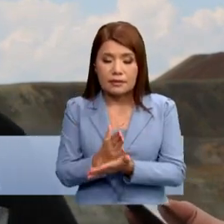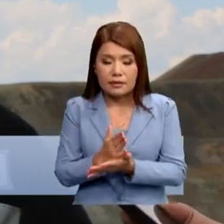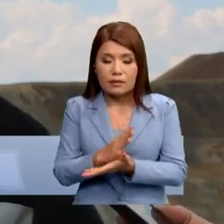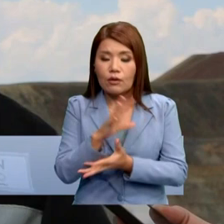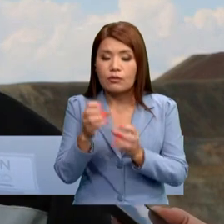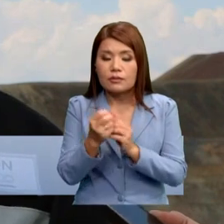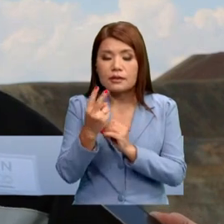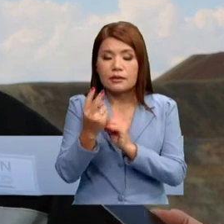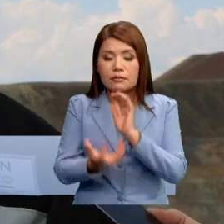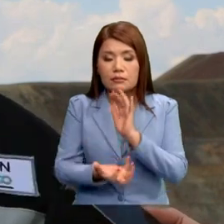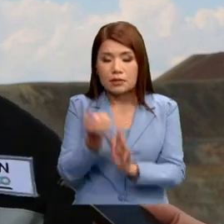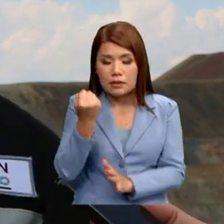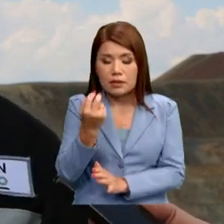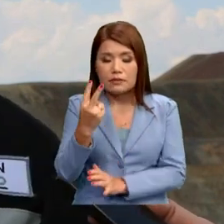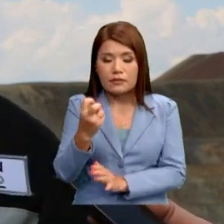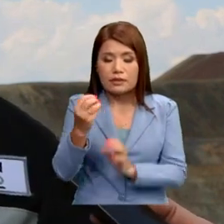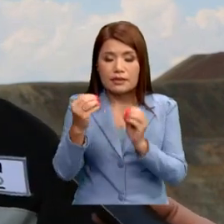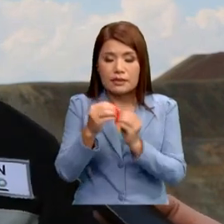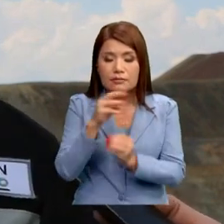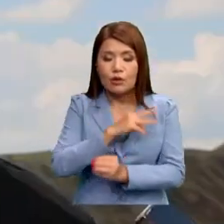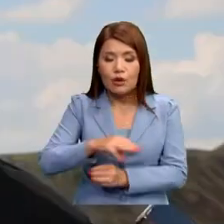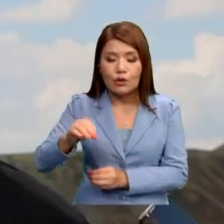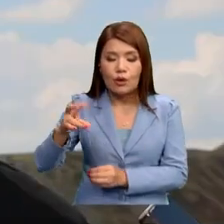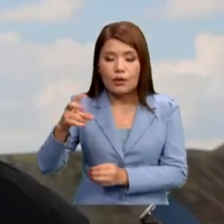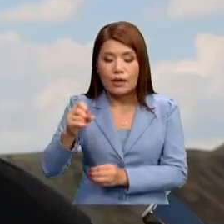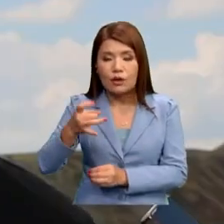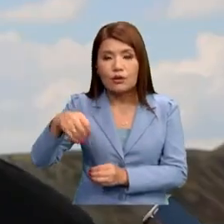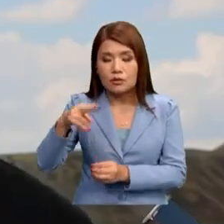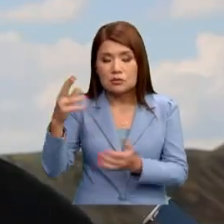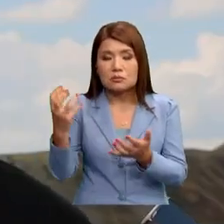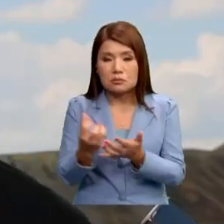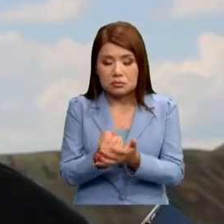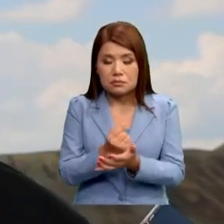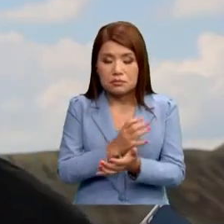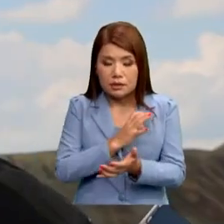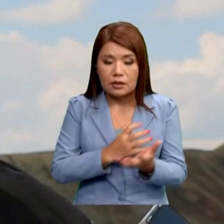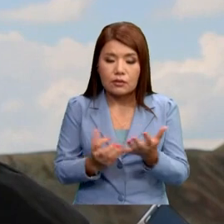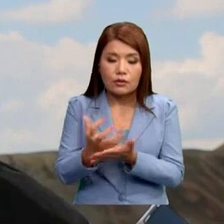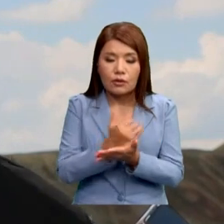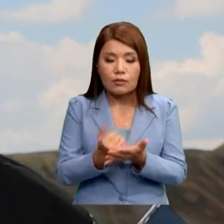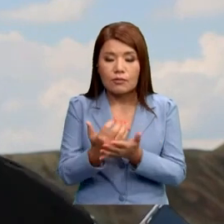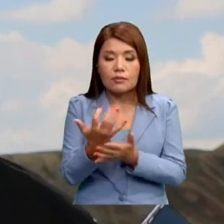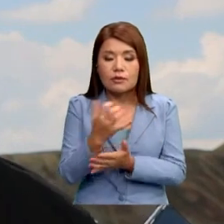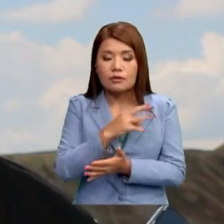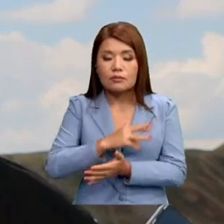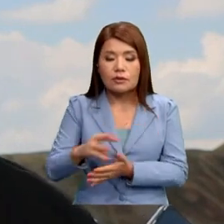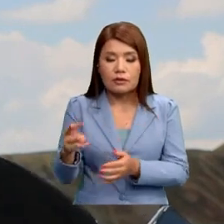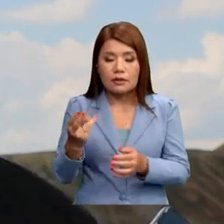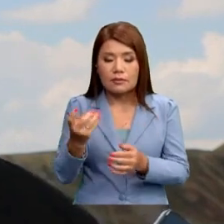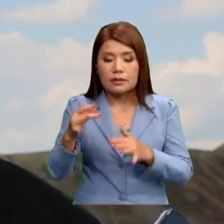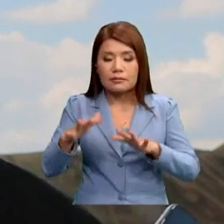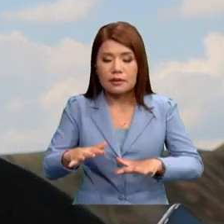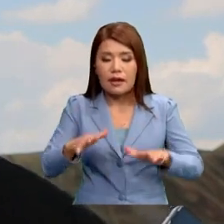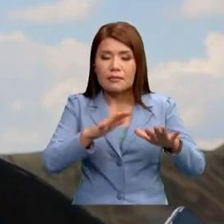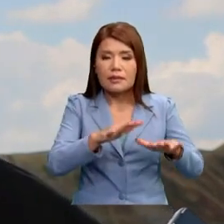Всего добыто более 210 миллионов тонн руды. С крышей произвели 500 миллионов кубов. На